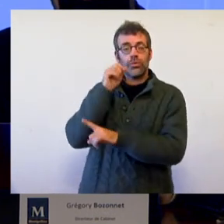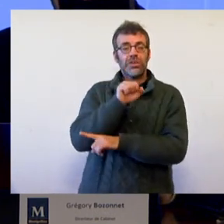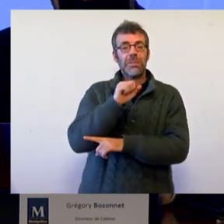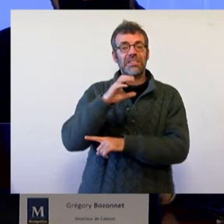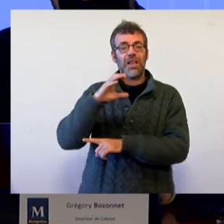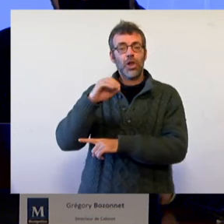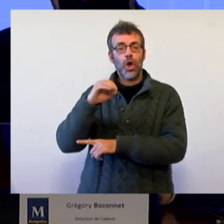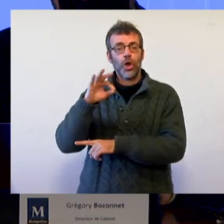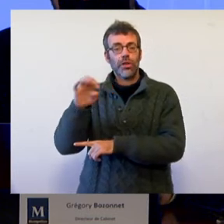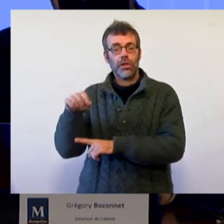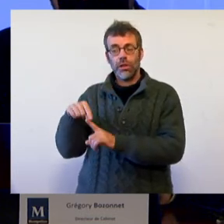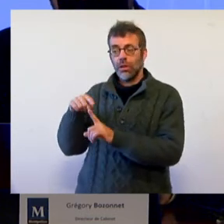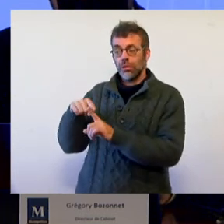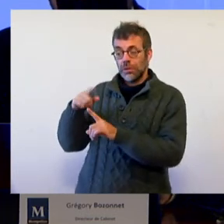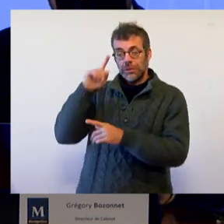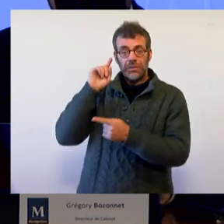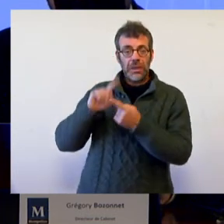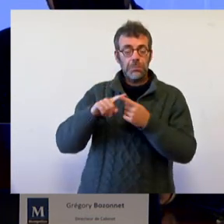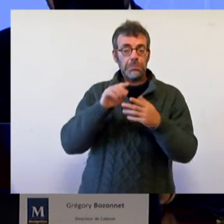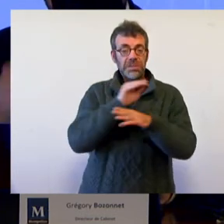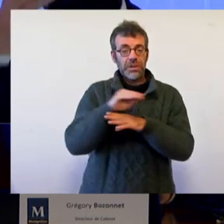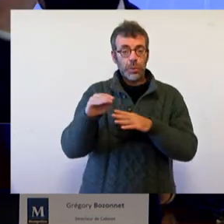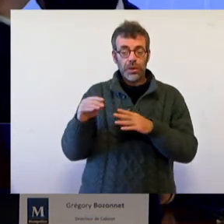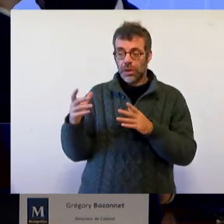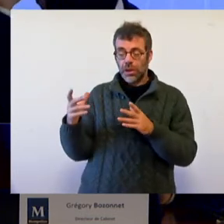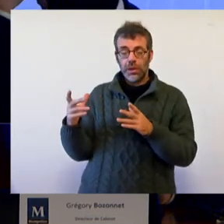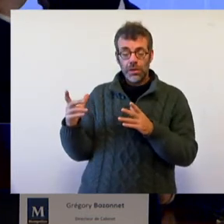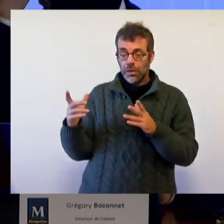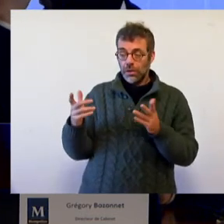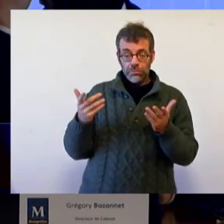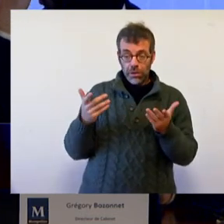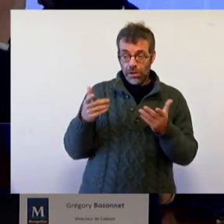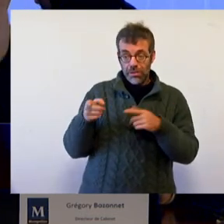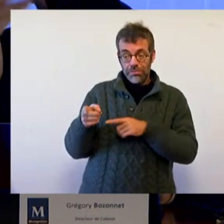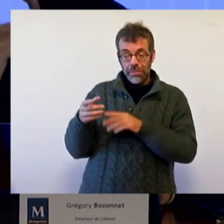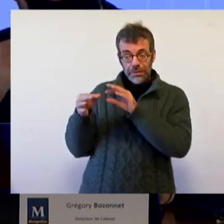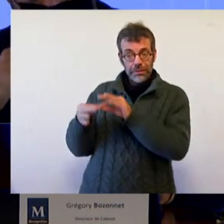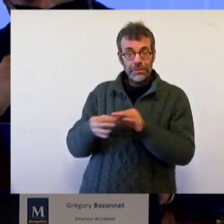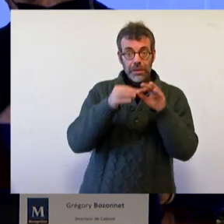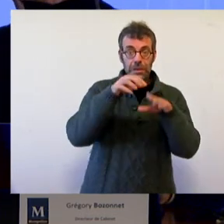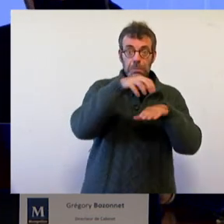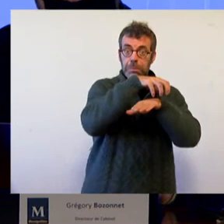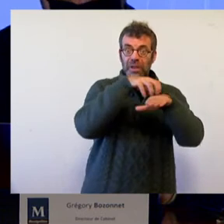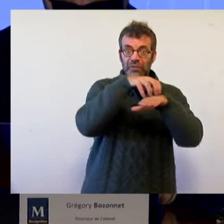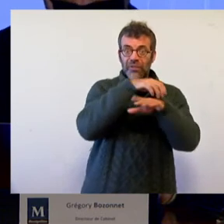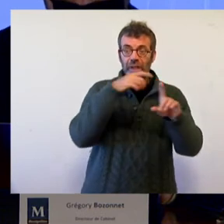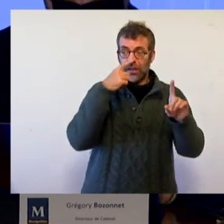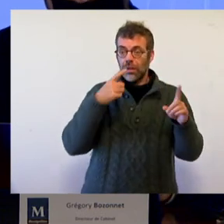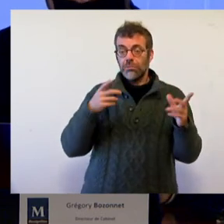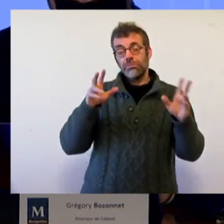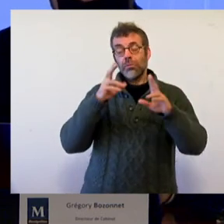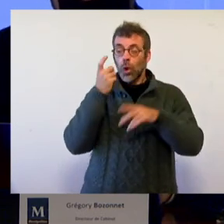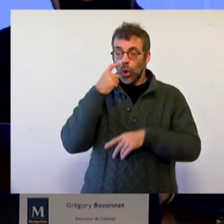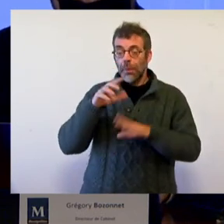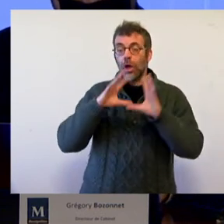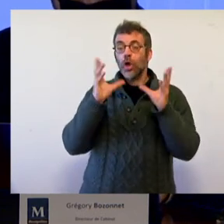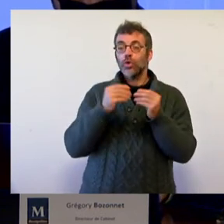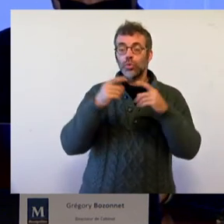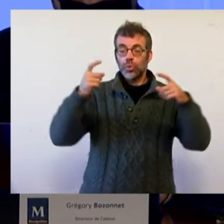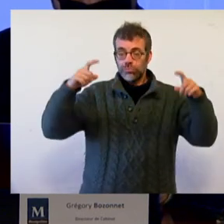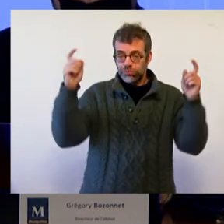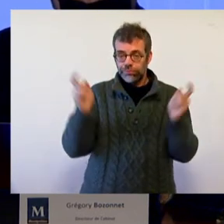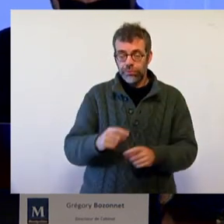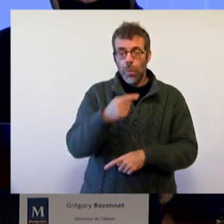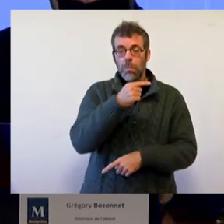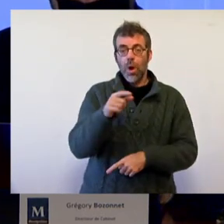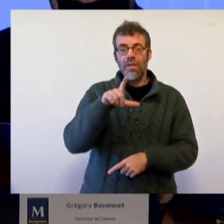en responsabilité sur la sécurité, c'est le dernier bilan du préfet avec moins 25% de délinquance sur la voie publique. Grâce